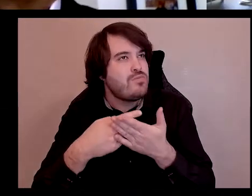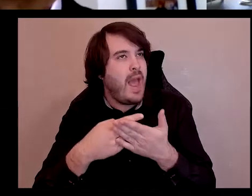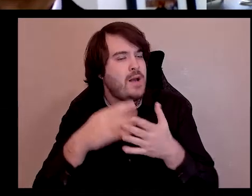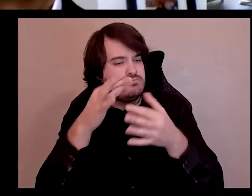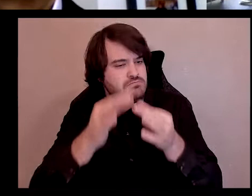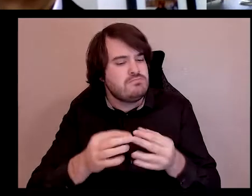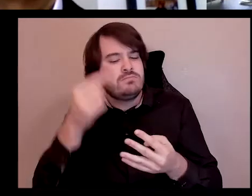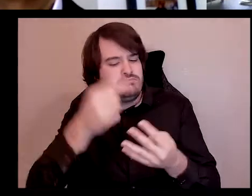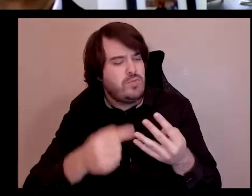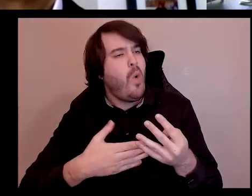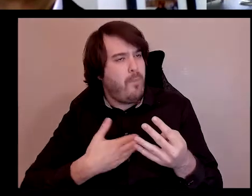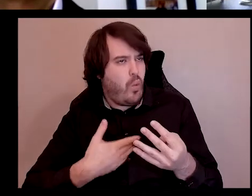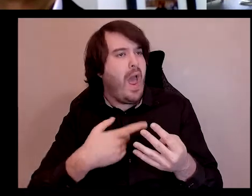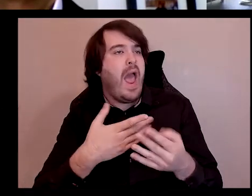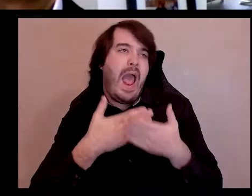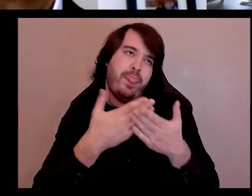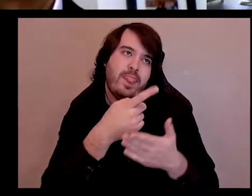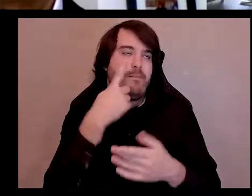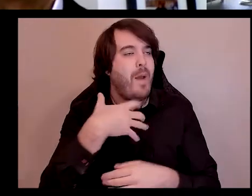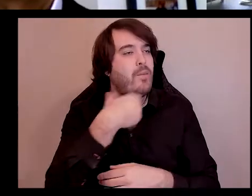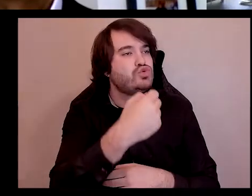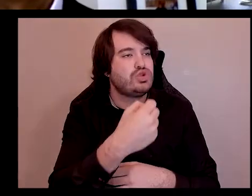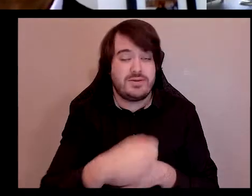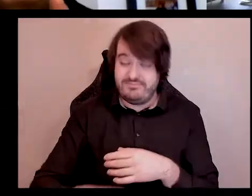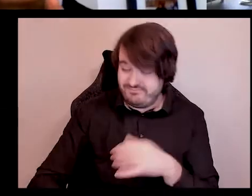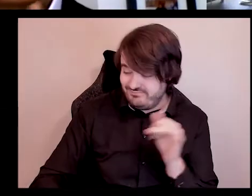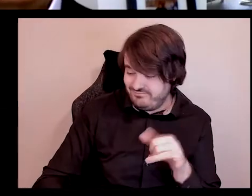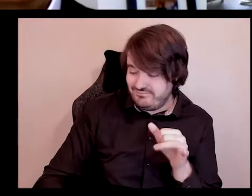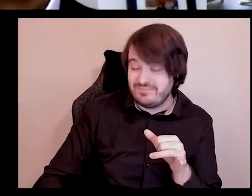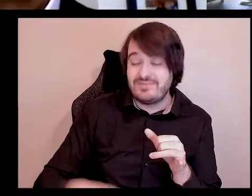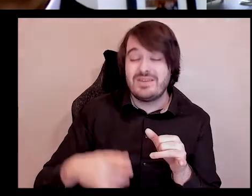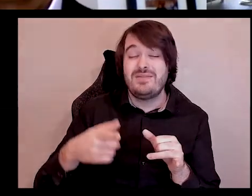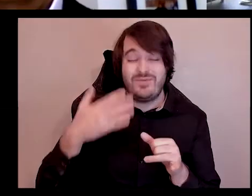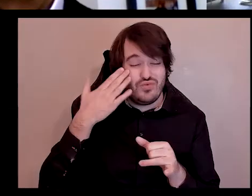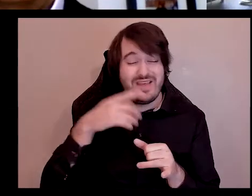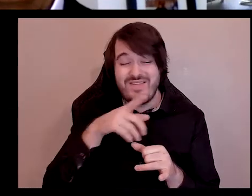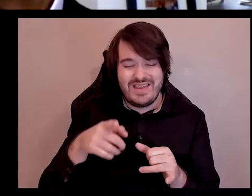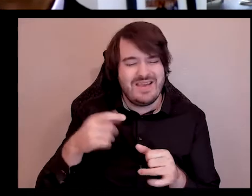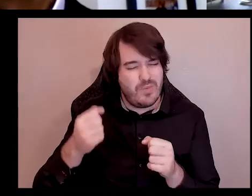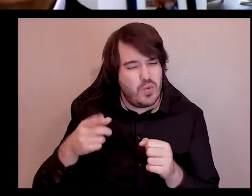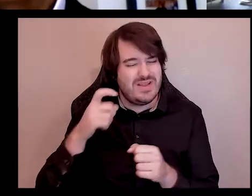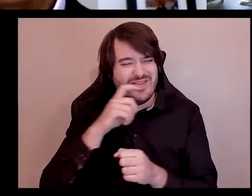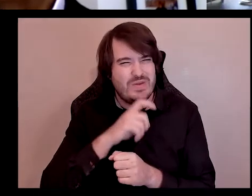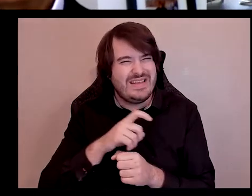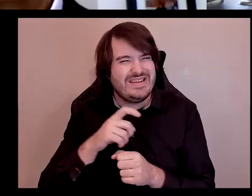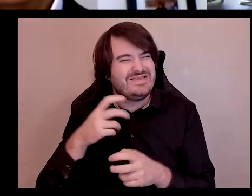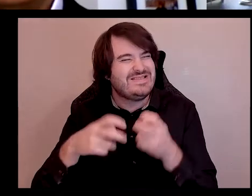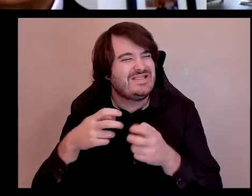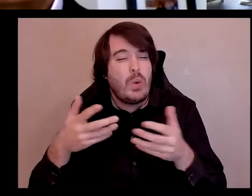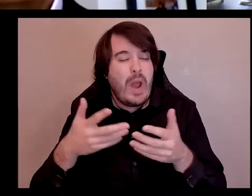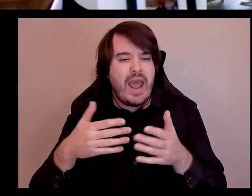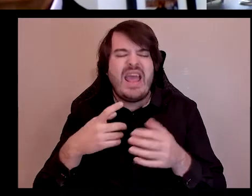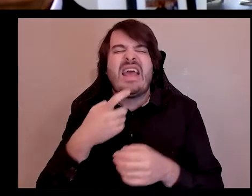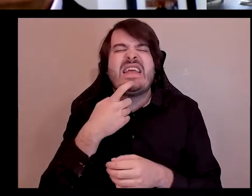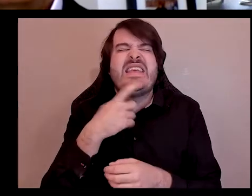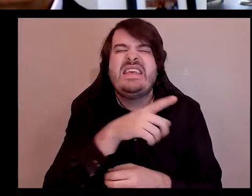et de donner les bons arguments. Alors, aidez votre futur employeur à vous embaucher. Et vous savez que ça représente une difficulté